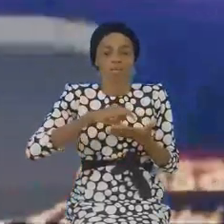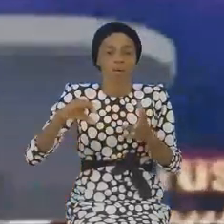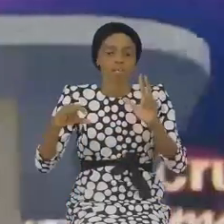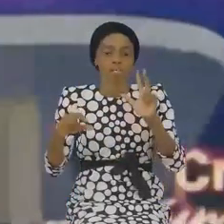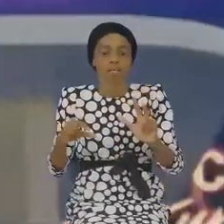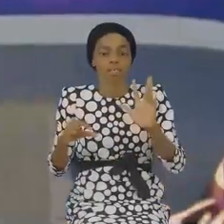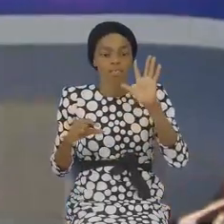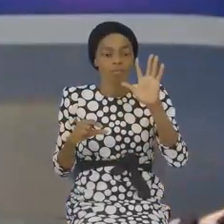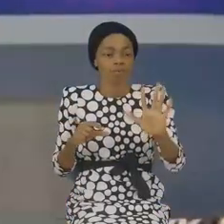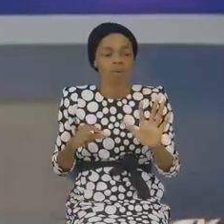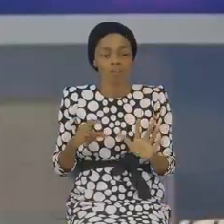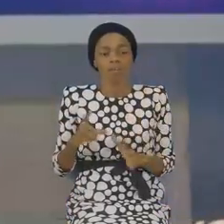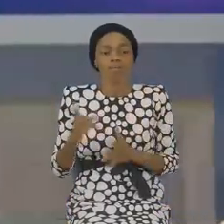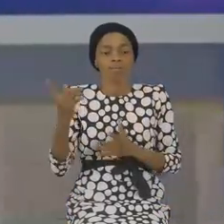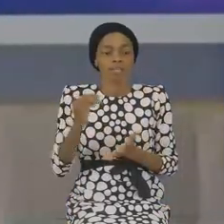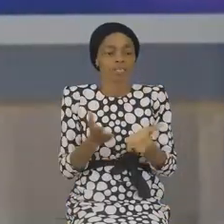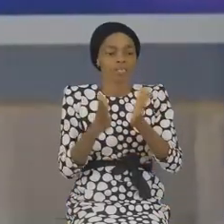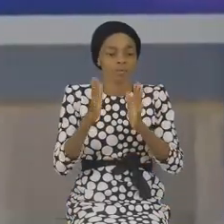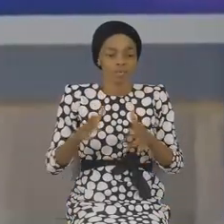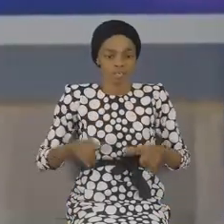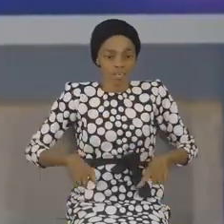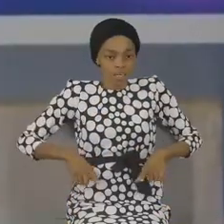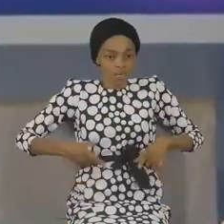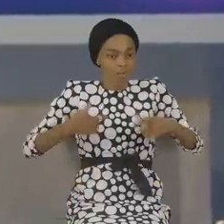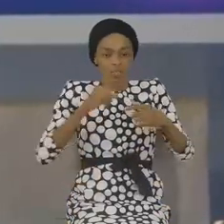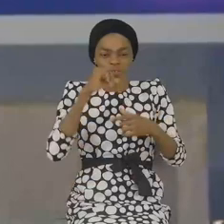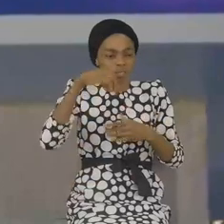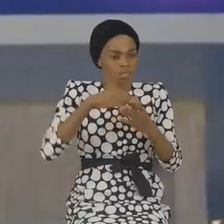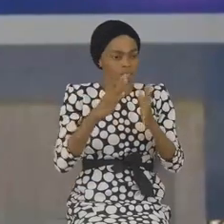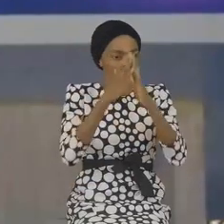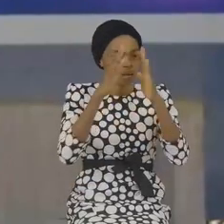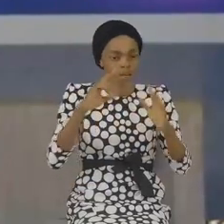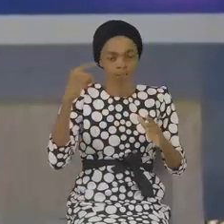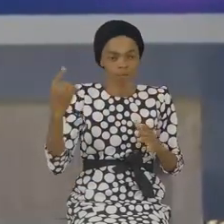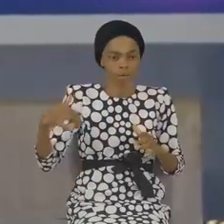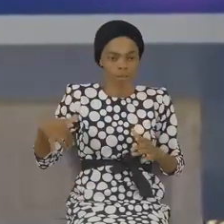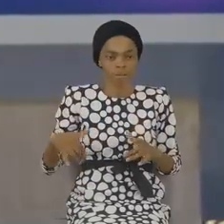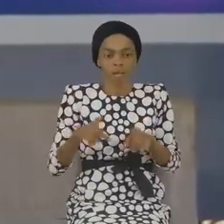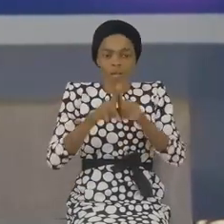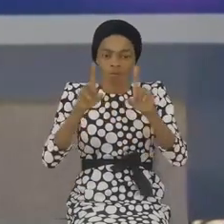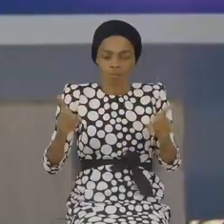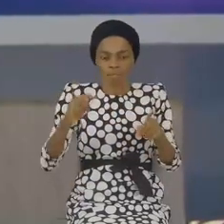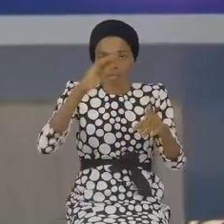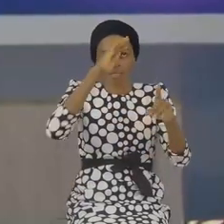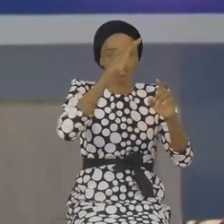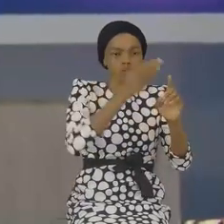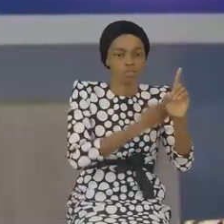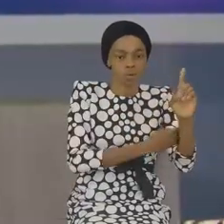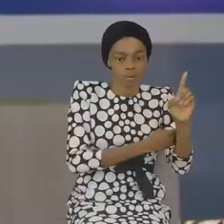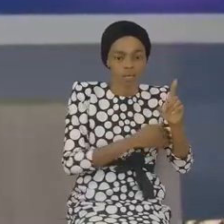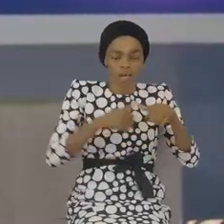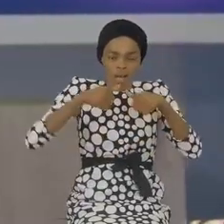verset 35, « Oh, l'esclave ne demeure pas toujours dans la maison, le fils y demeure